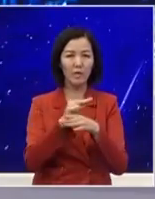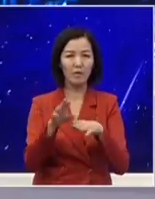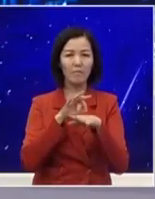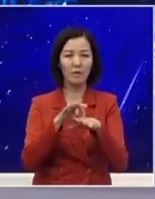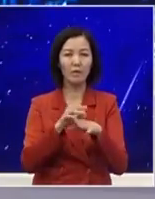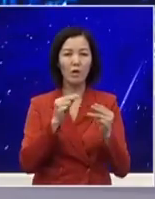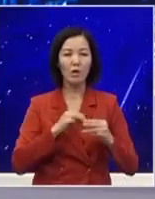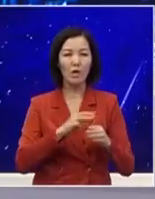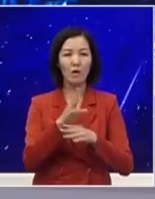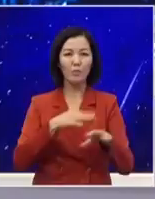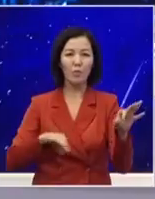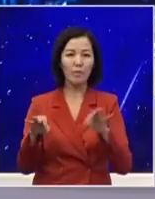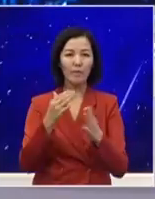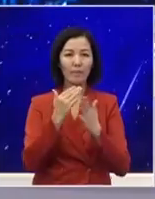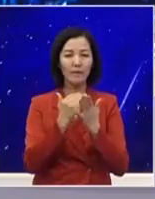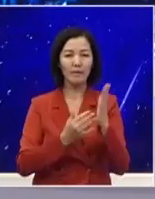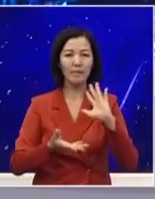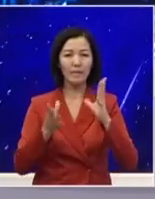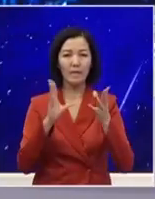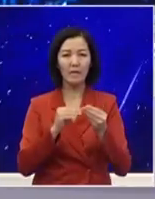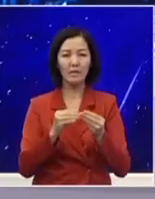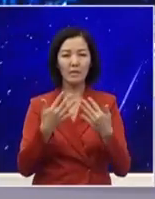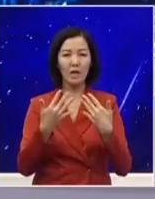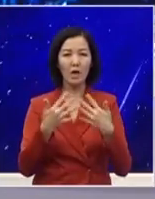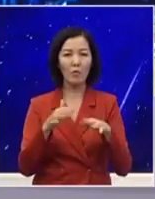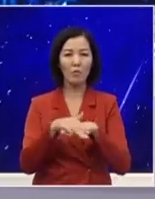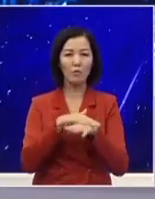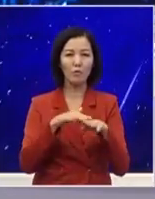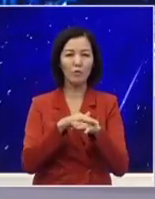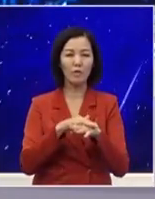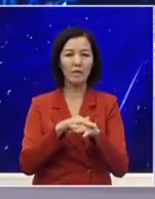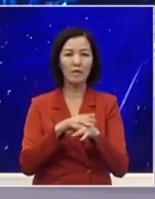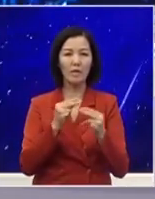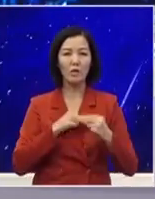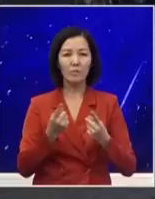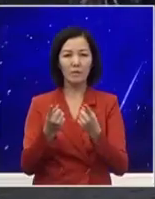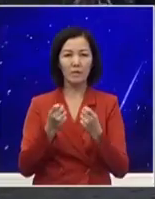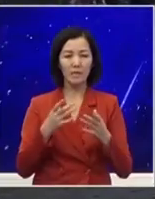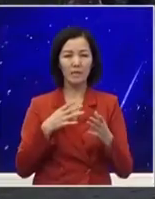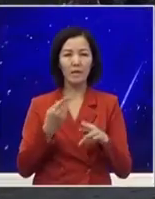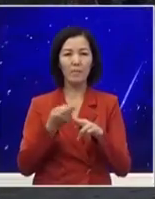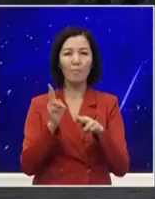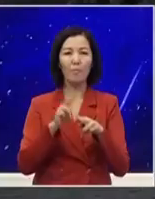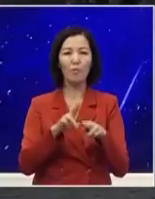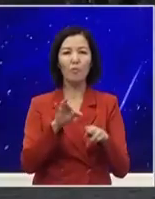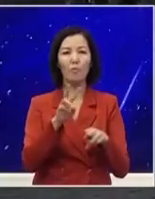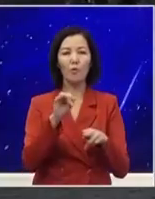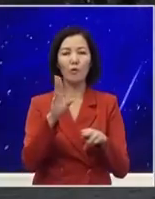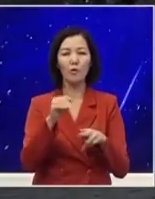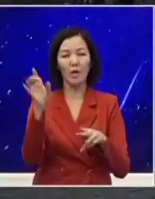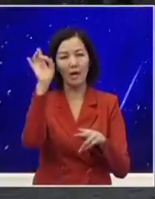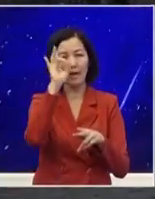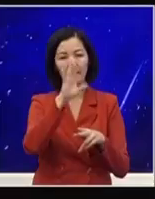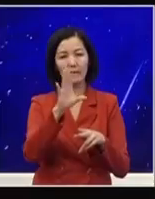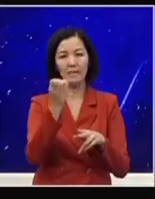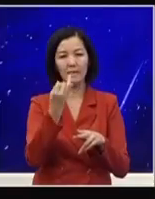қамту жол картасы бағдарламасының нәтижесі. Аясында ауыл тұрғындары да еңбекке тартылған. Бұл Мұқыр ауылындағы атақты ақын